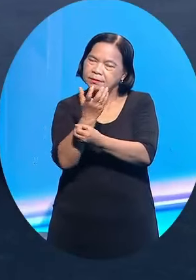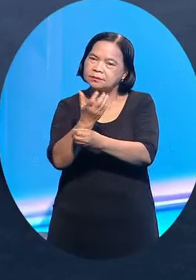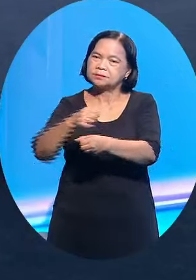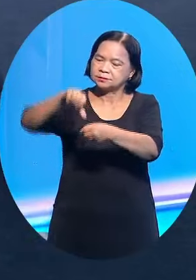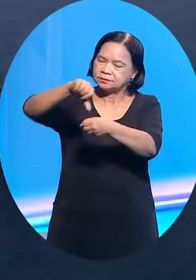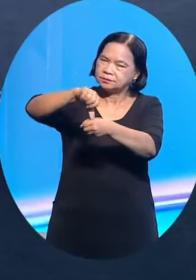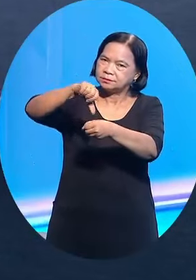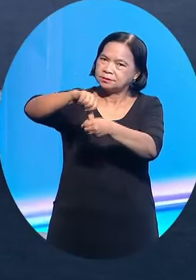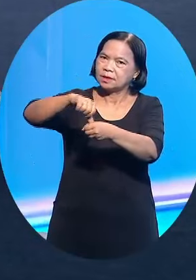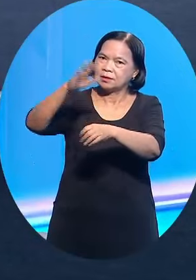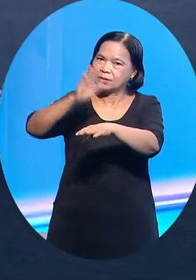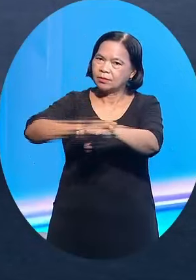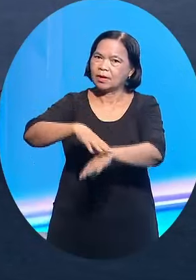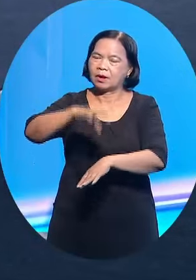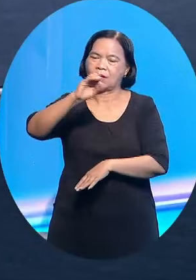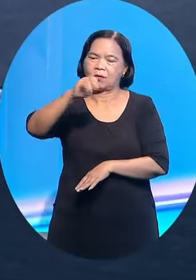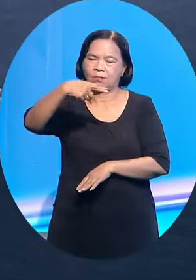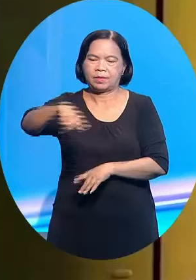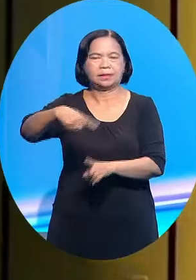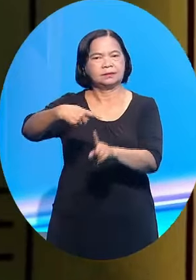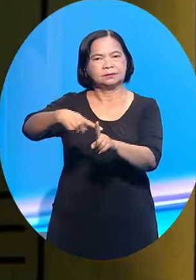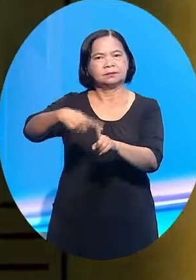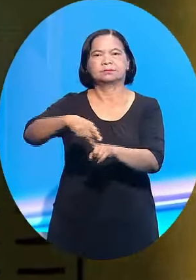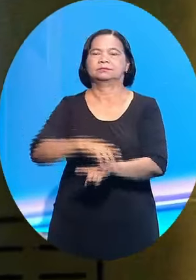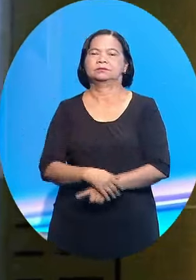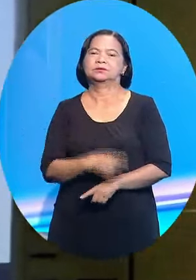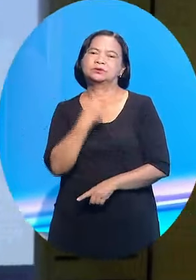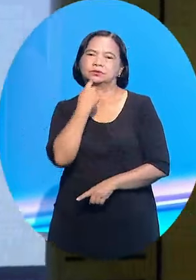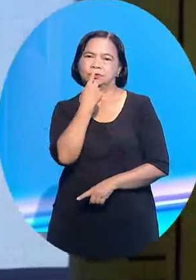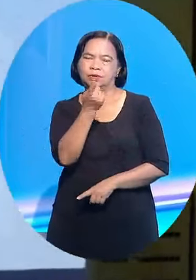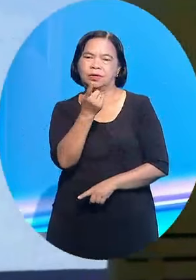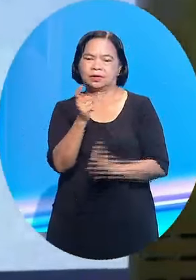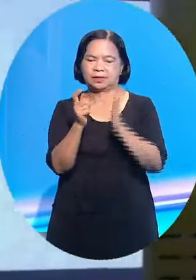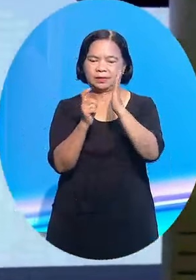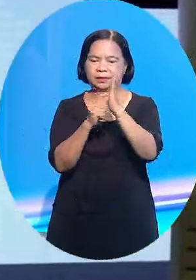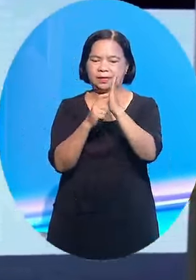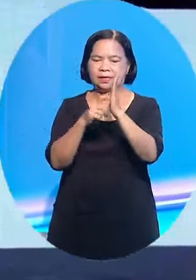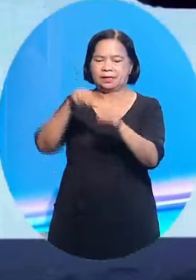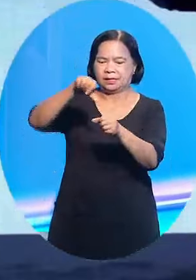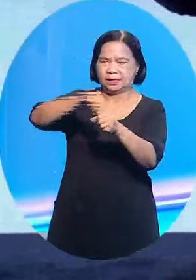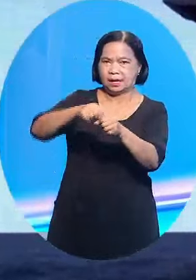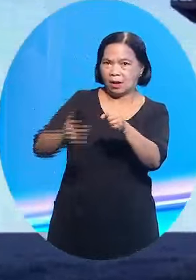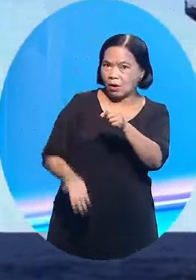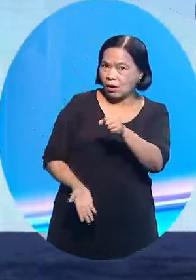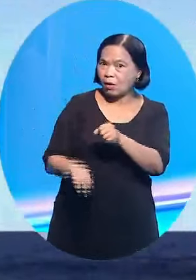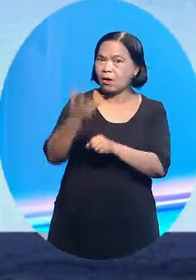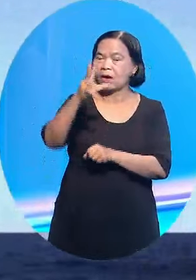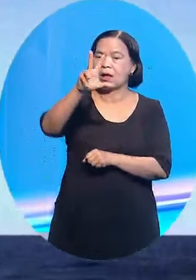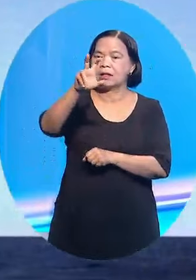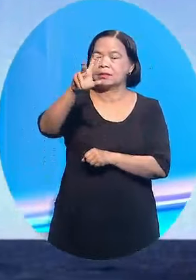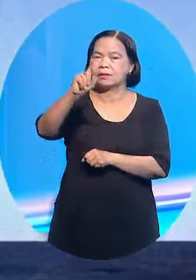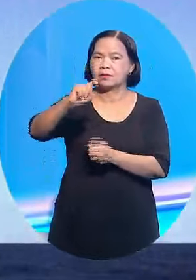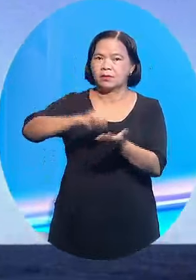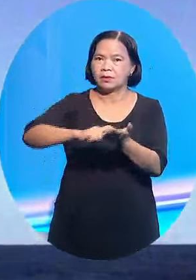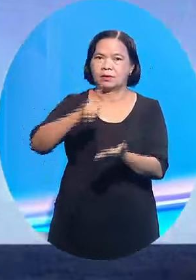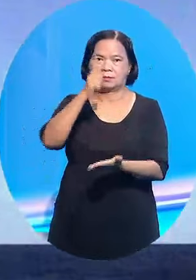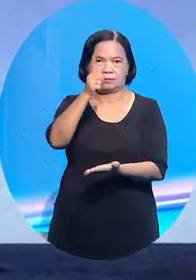tác, hay còn gọi là OPEC cộng. Sau tuyên bố trên, giá dầu thế giới tăng mạnh hướng đến mức 80 đô la Mỹ một